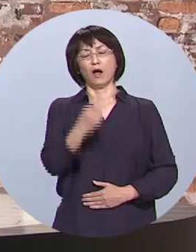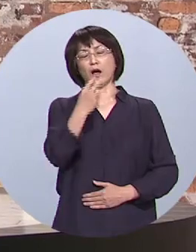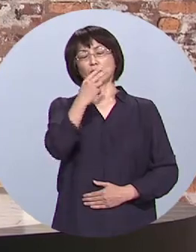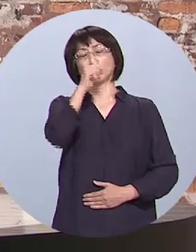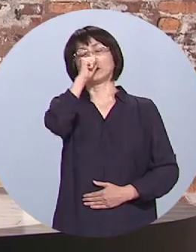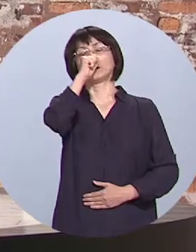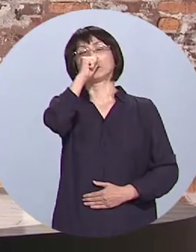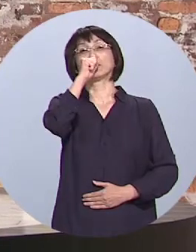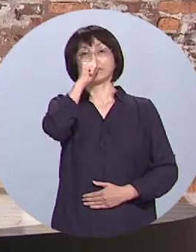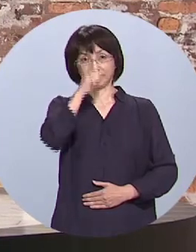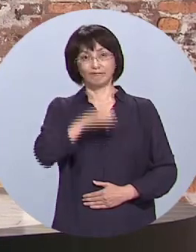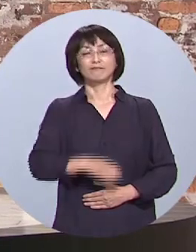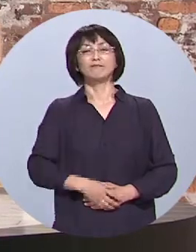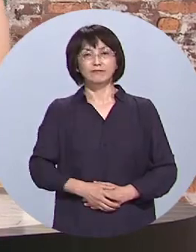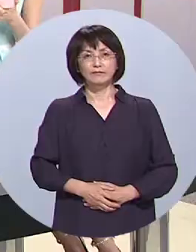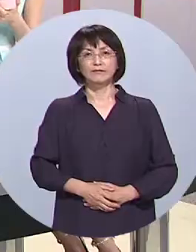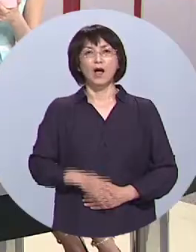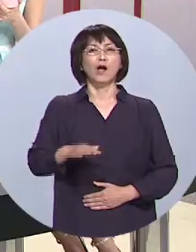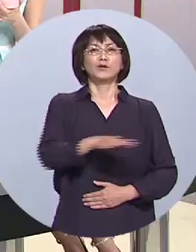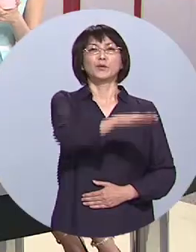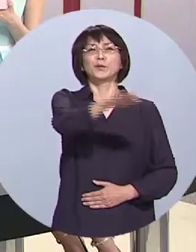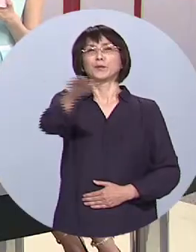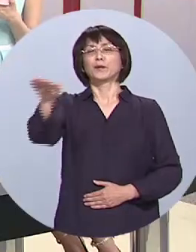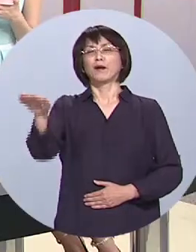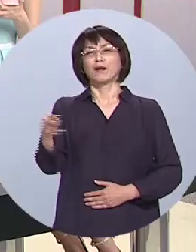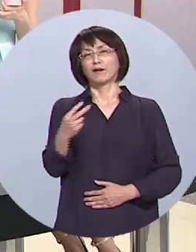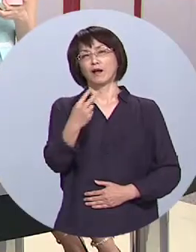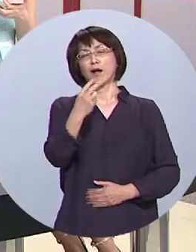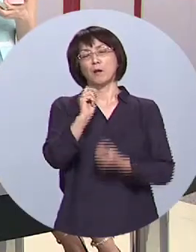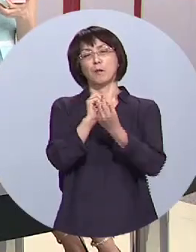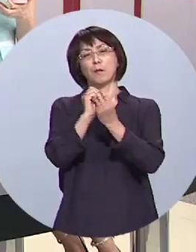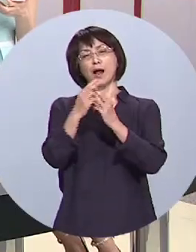い もうスタジオ中すごい 香りが、